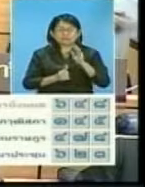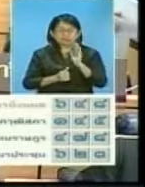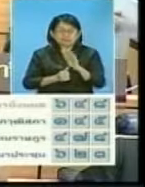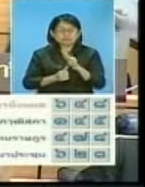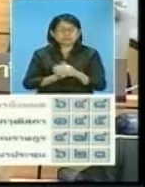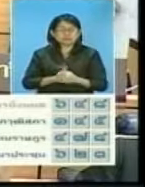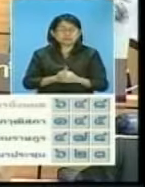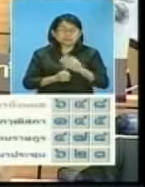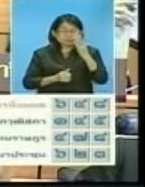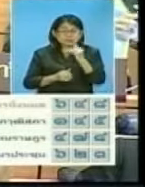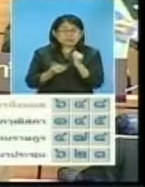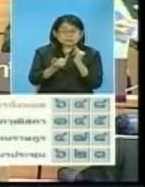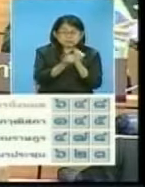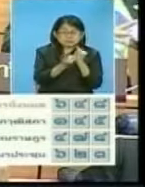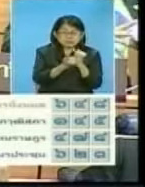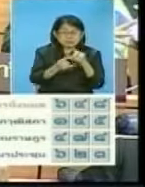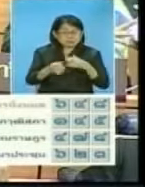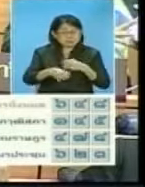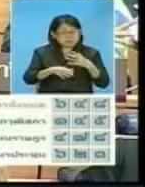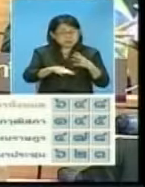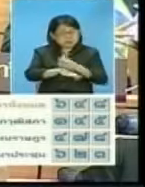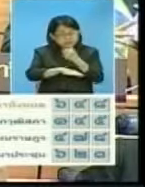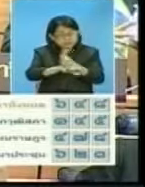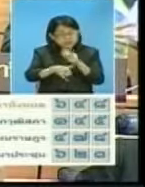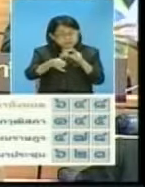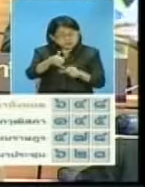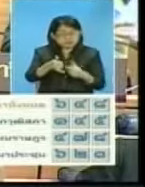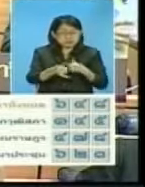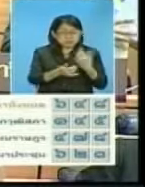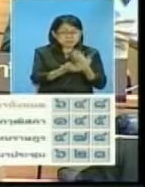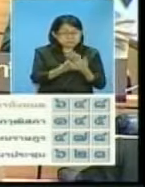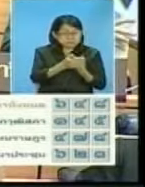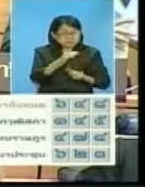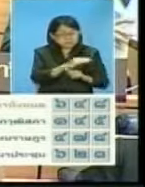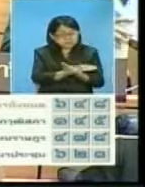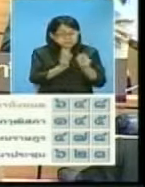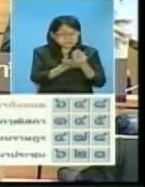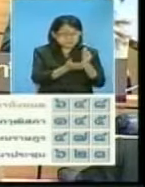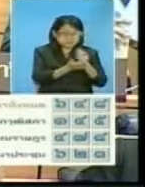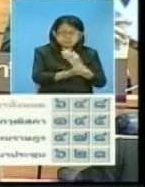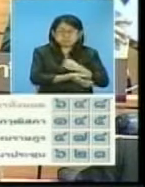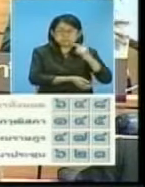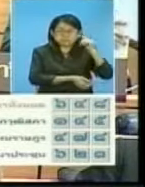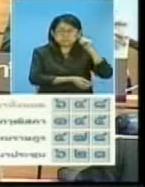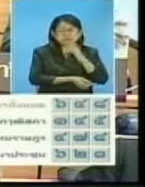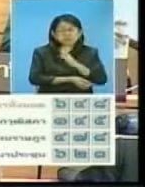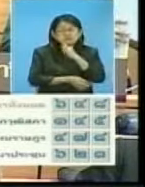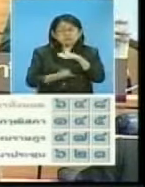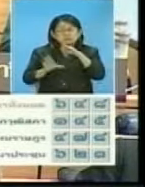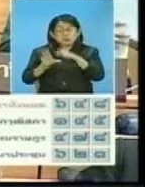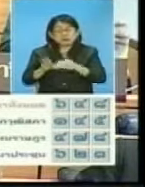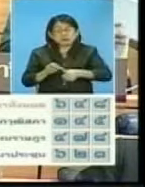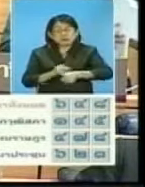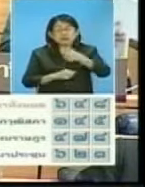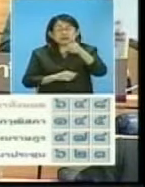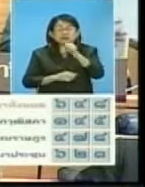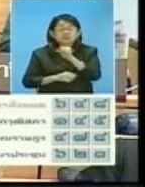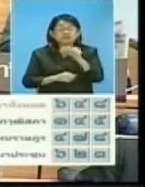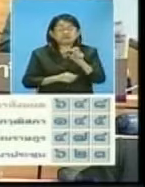นที่ใกล้ชิดกับนักการเมืองมีผลประโยชน์ต่างๆที่อาจจะเมื่อมาเป็นสสร.แล้วก็อาจ